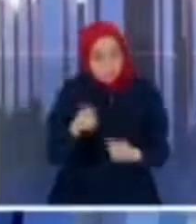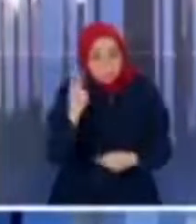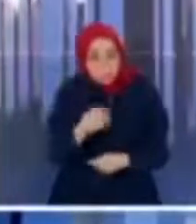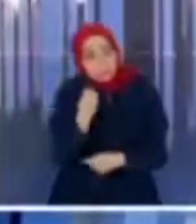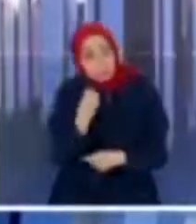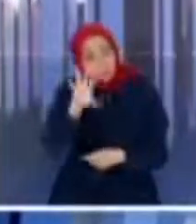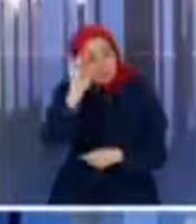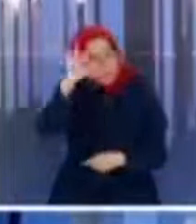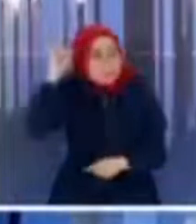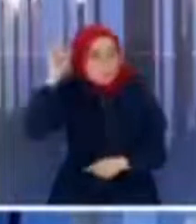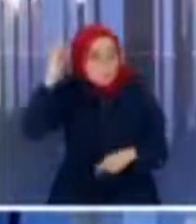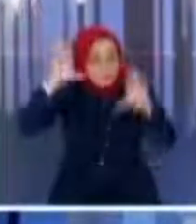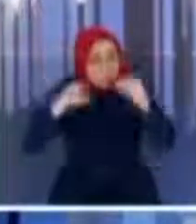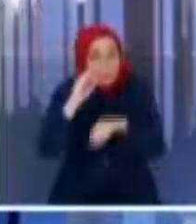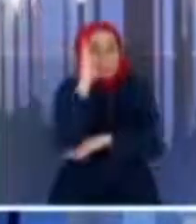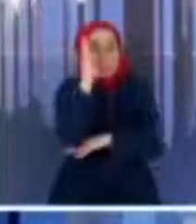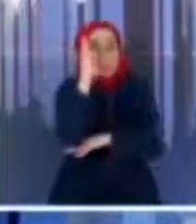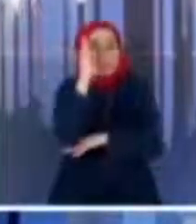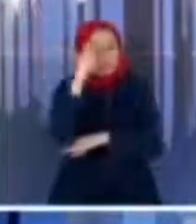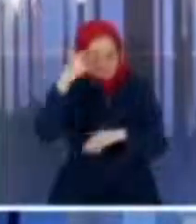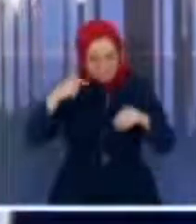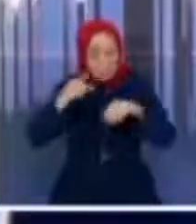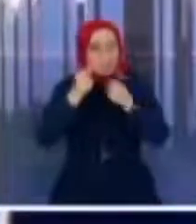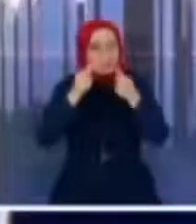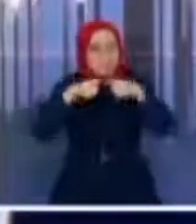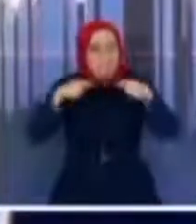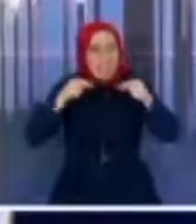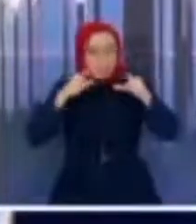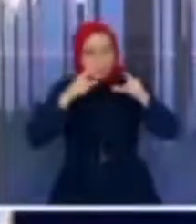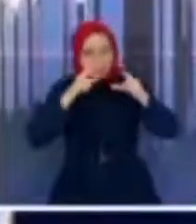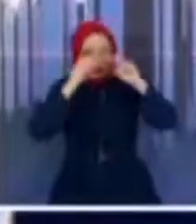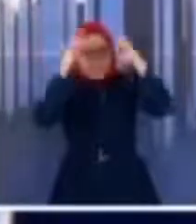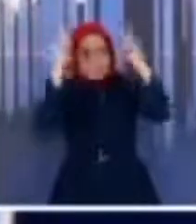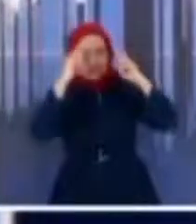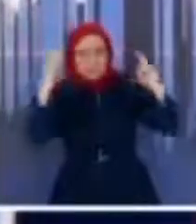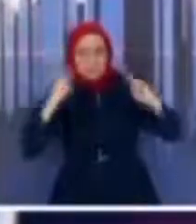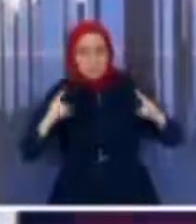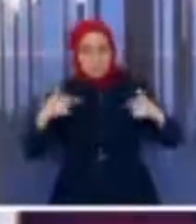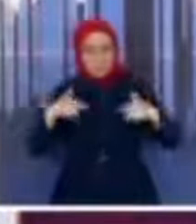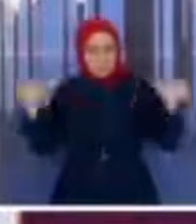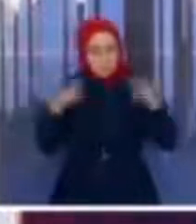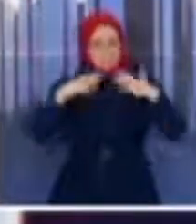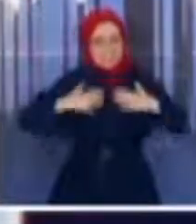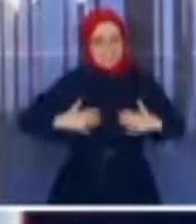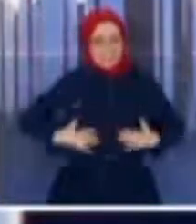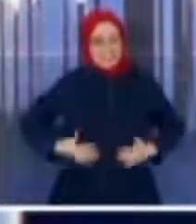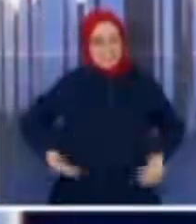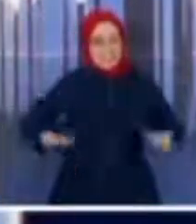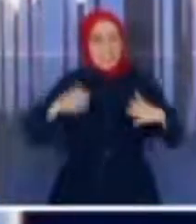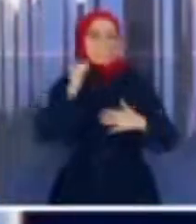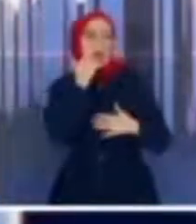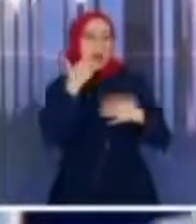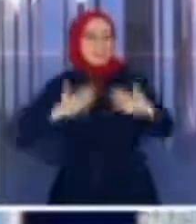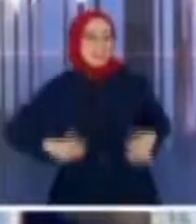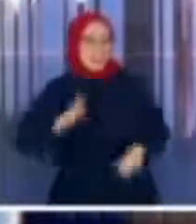احنا عندنا موارد، ونتذكر حتى احنا كايكيب كامله مشينا للتستور واخذينا القشابيه لانه القشابيه ذكرتهم في